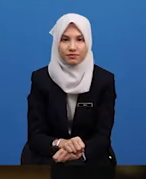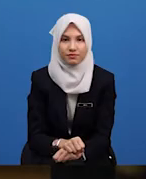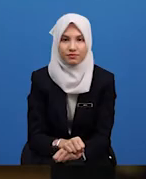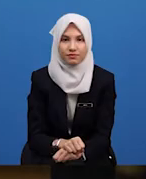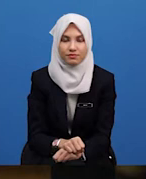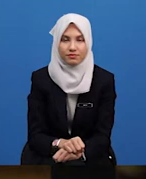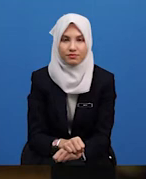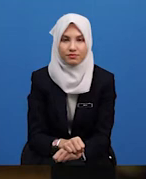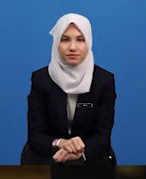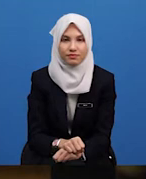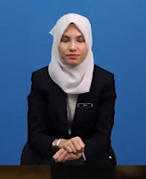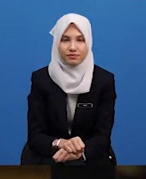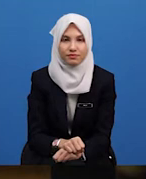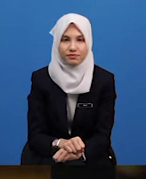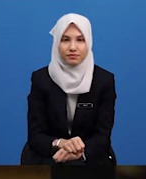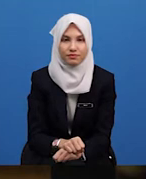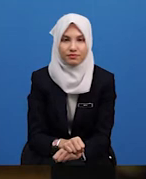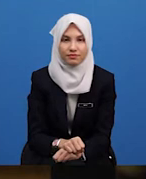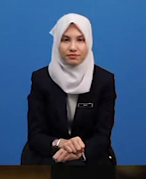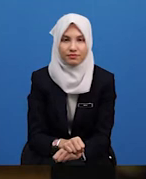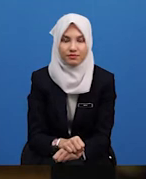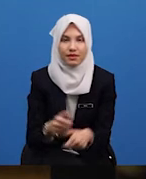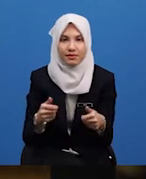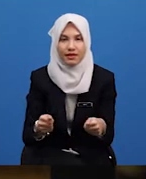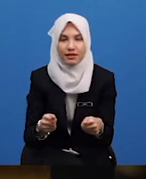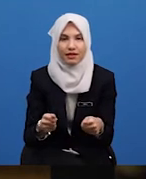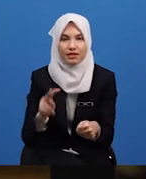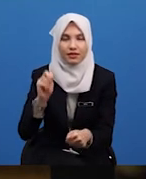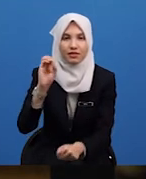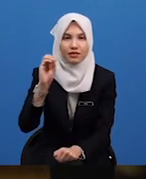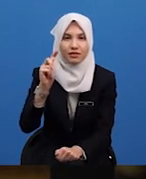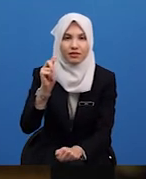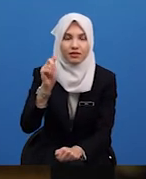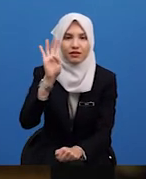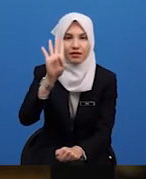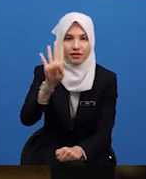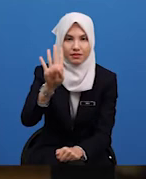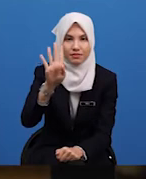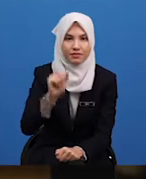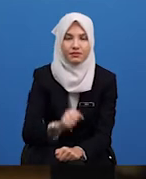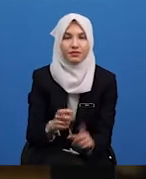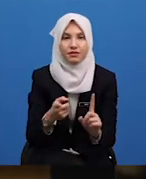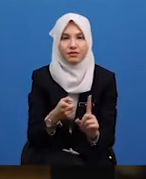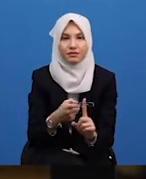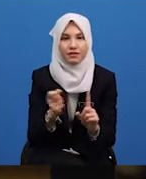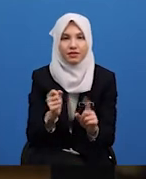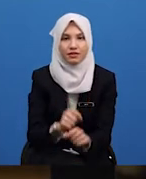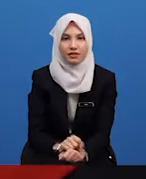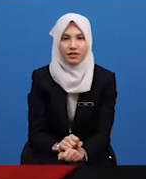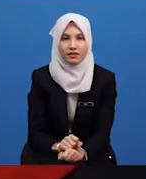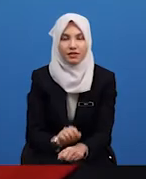Dan mengundur posisi ketujuh, kita akan menekan not keempat. Pertama kalinya kita akan menekan not, jari keempat pada